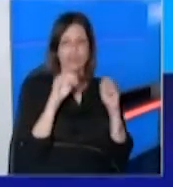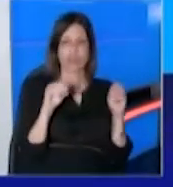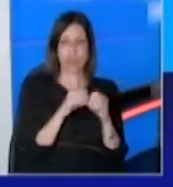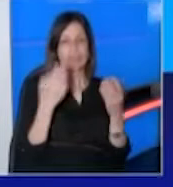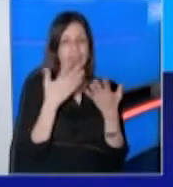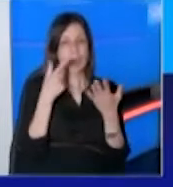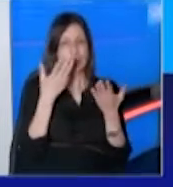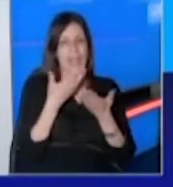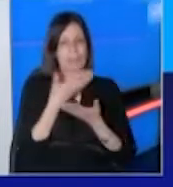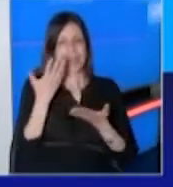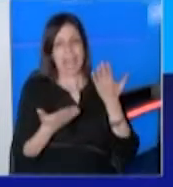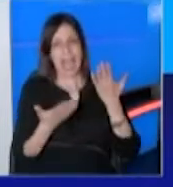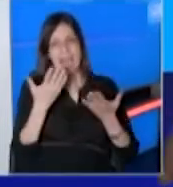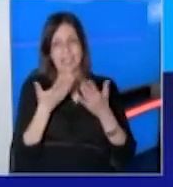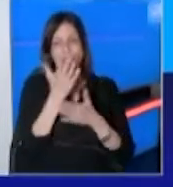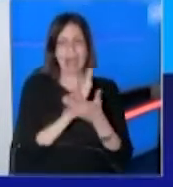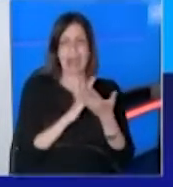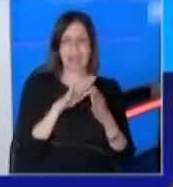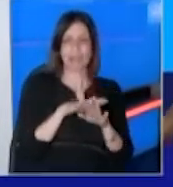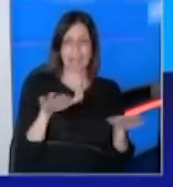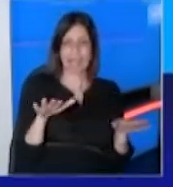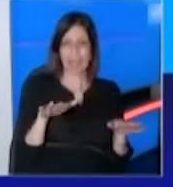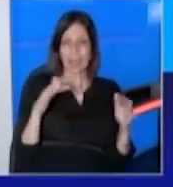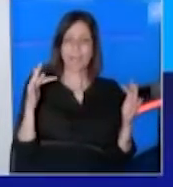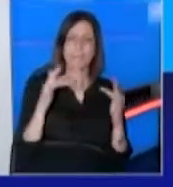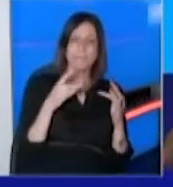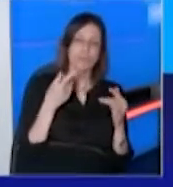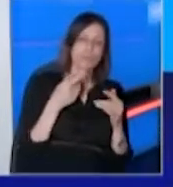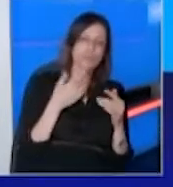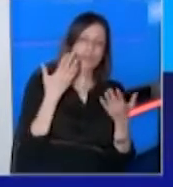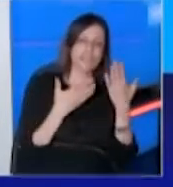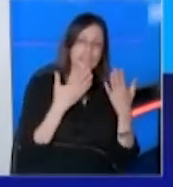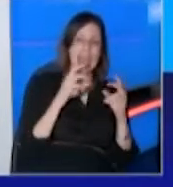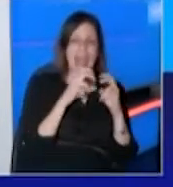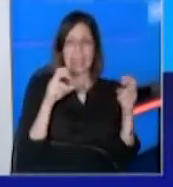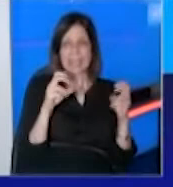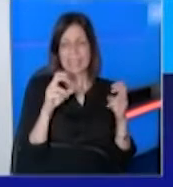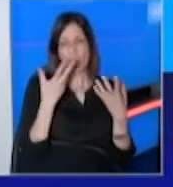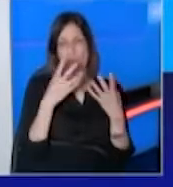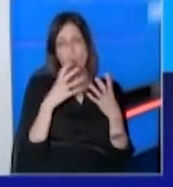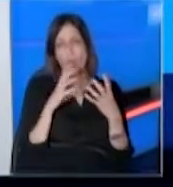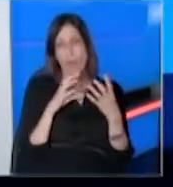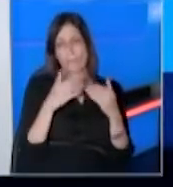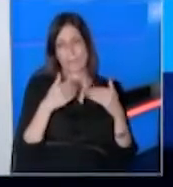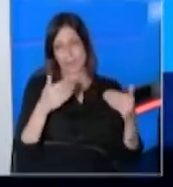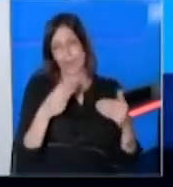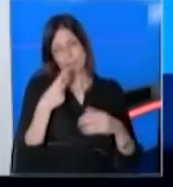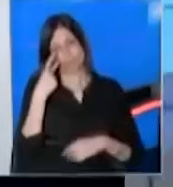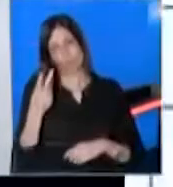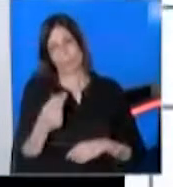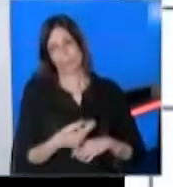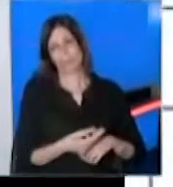זה מקבל יחסיות בחלק בקרקע לעומת עיר פיתוח או עיר ששוכנת לידו? הנה, רואים.